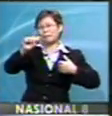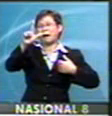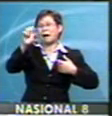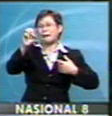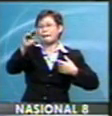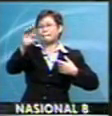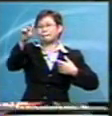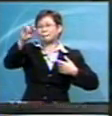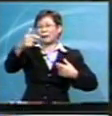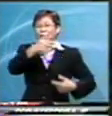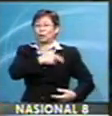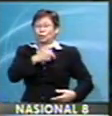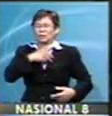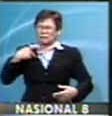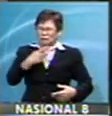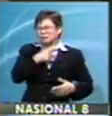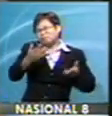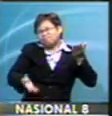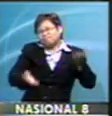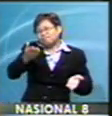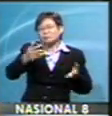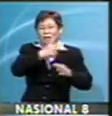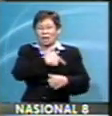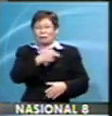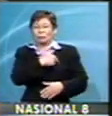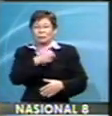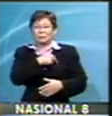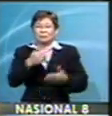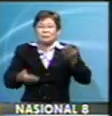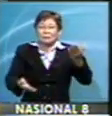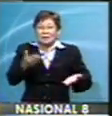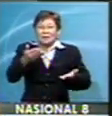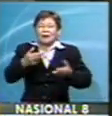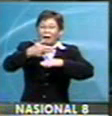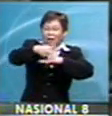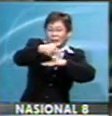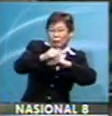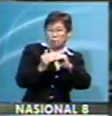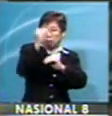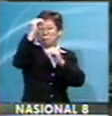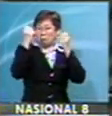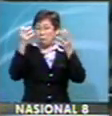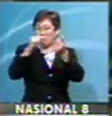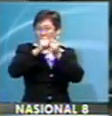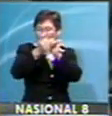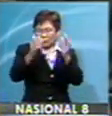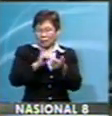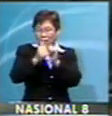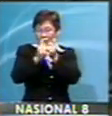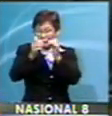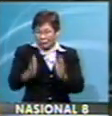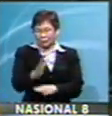Indonesia dan kita menjangkakan Indonesia menghantar Lebih ramai atlet dan